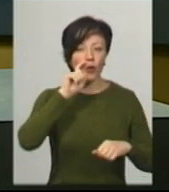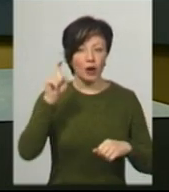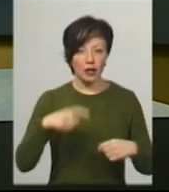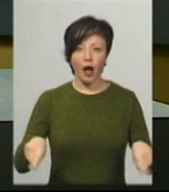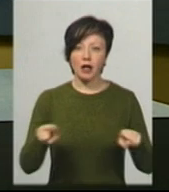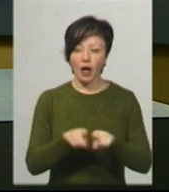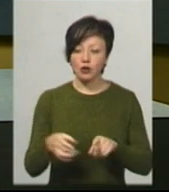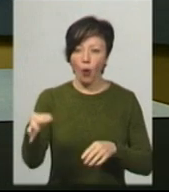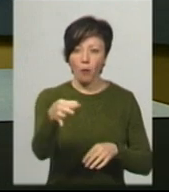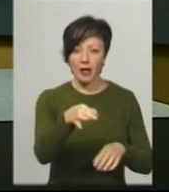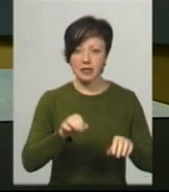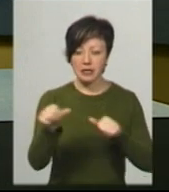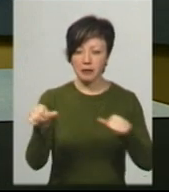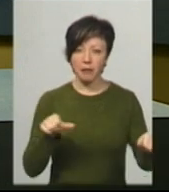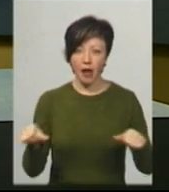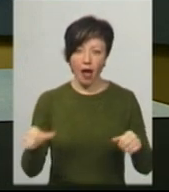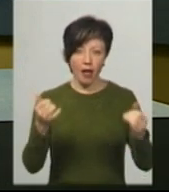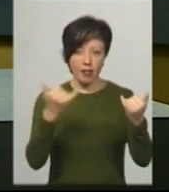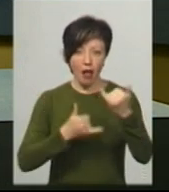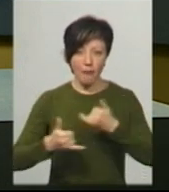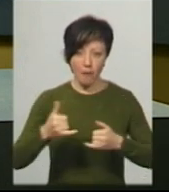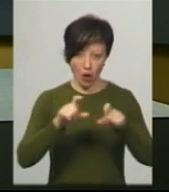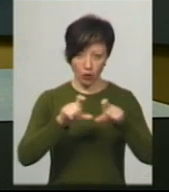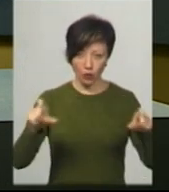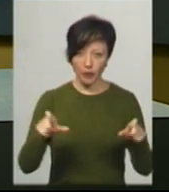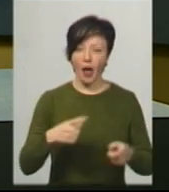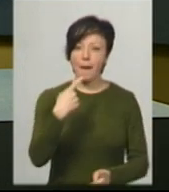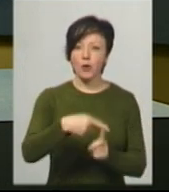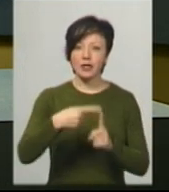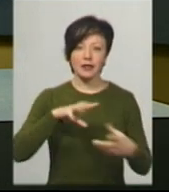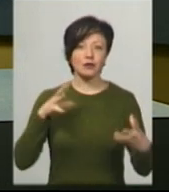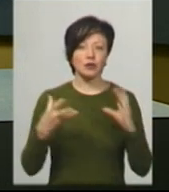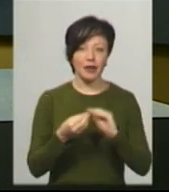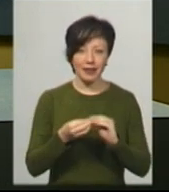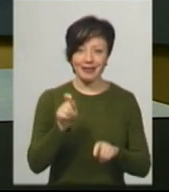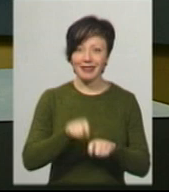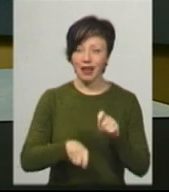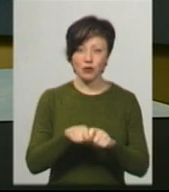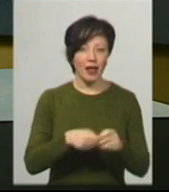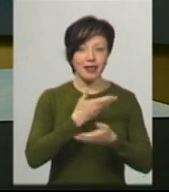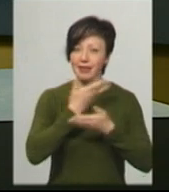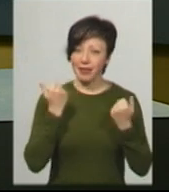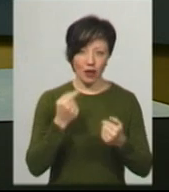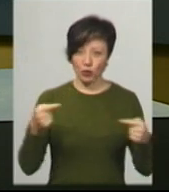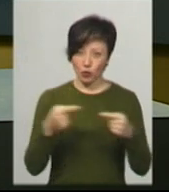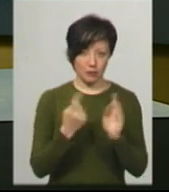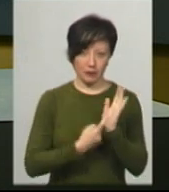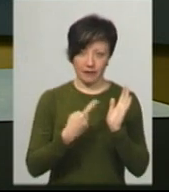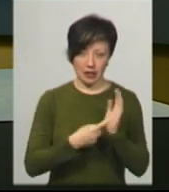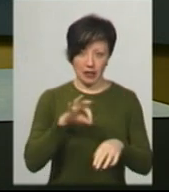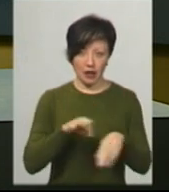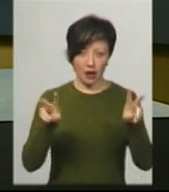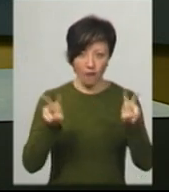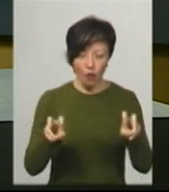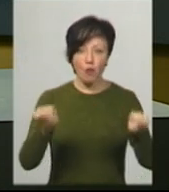а також обласними лабораторіями. Нагадаємо, позитивний результат експрес-тесту на COVID-19 не є підтвердженням діагнозу.